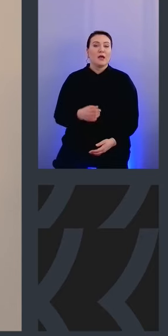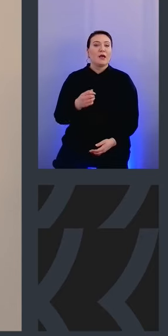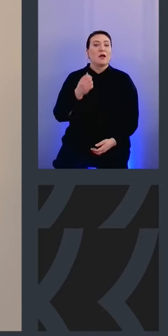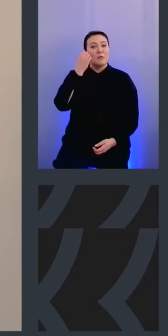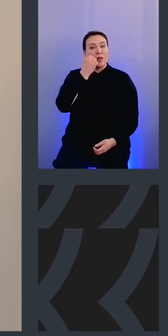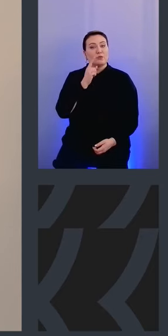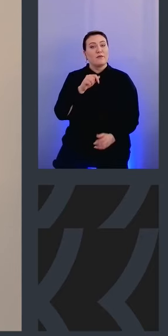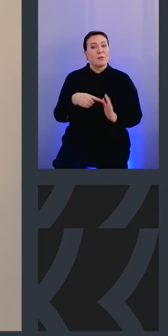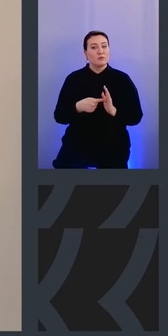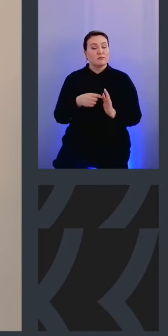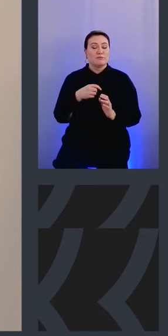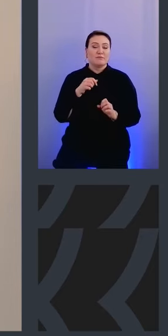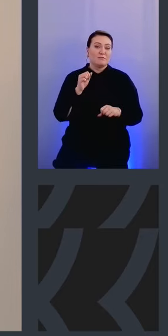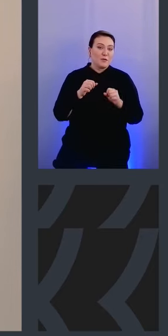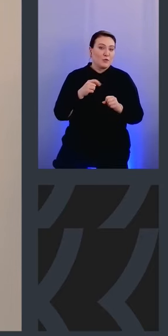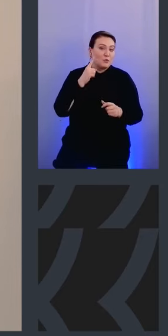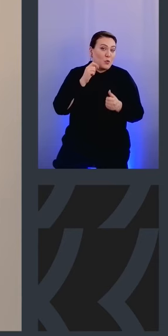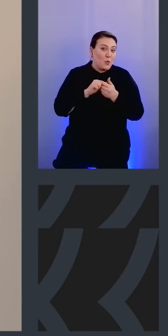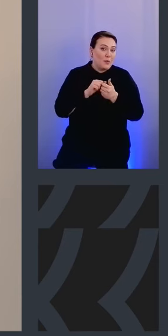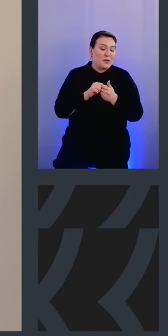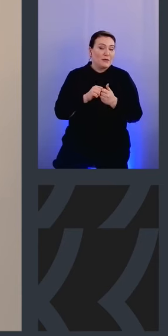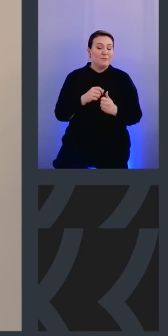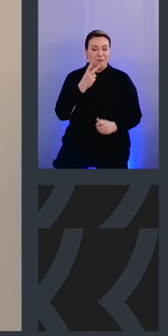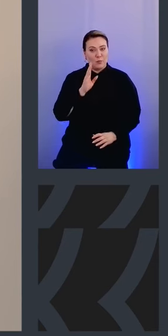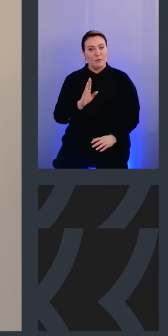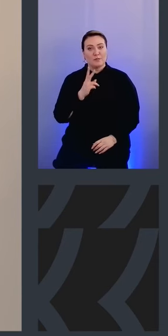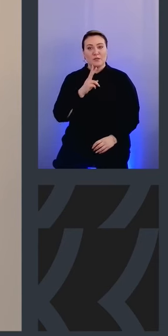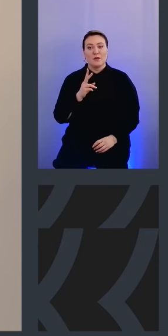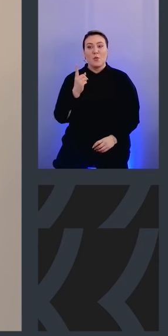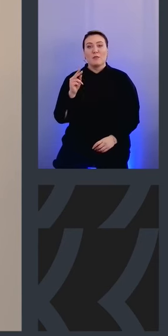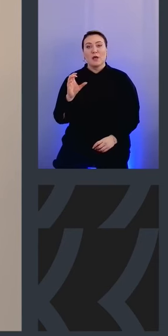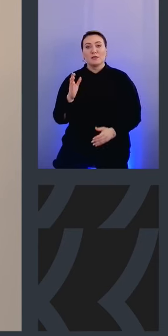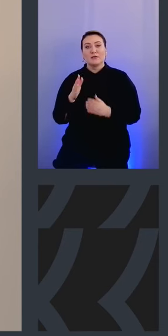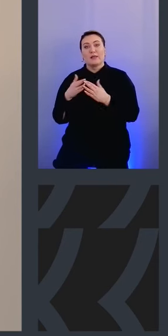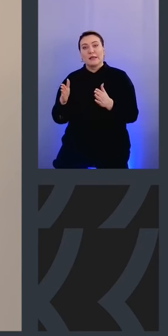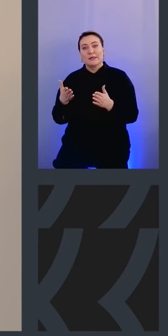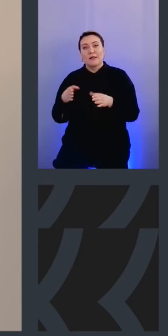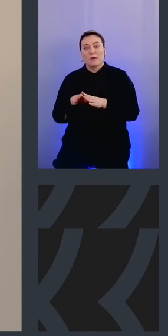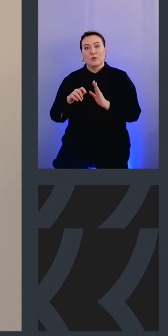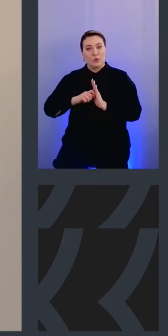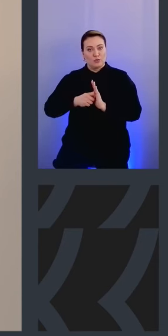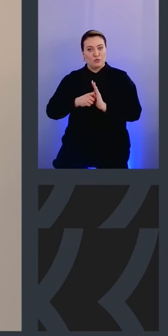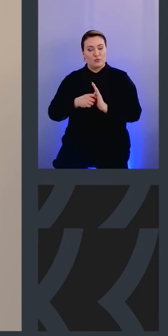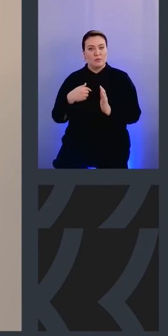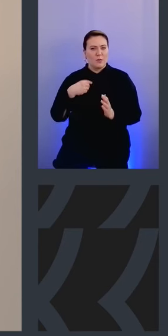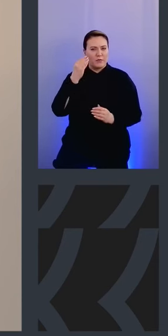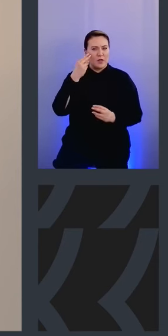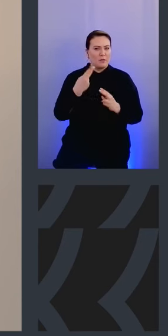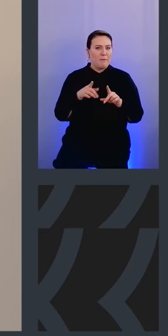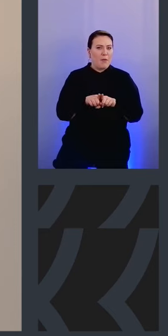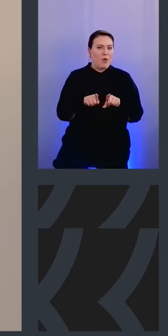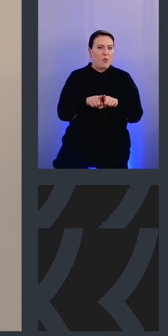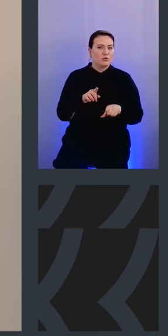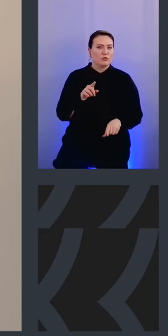возможно, глупый. Вот смотрите, в OnePass есть открытый и закрытый ключ, да? И, на мой взгляд, это очень похоже